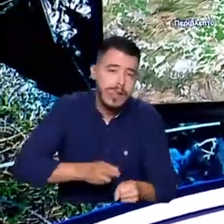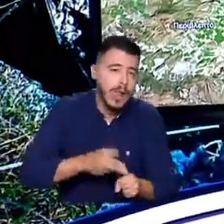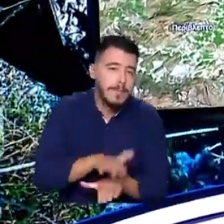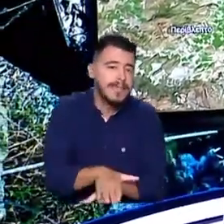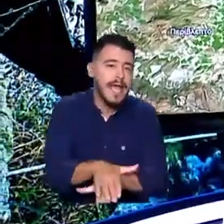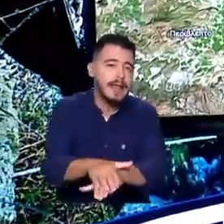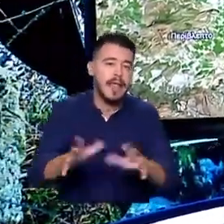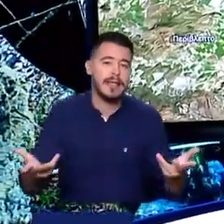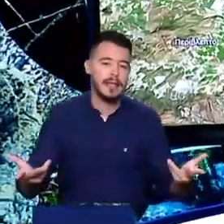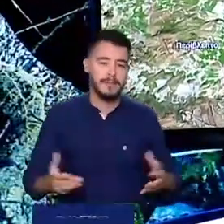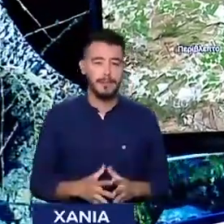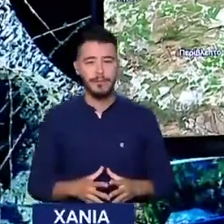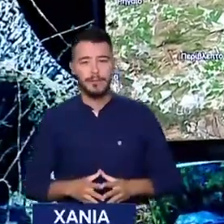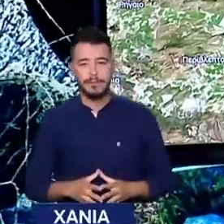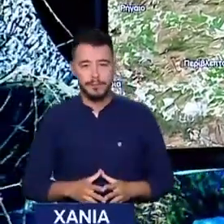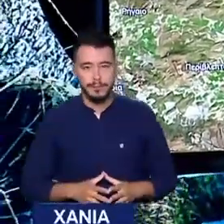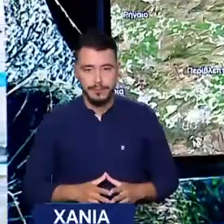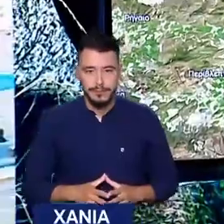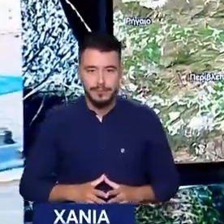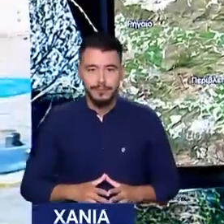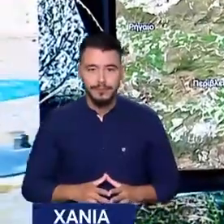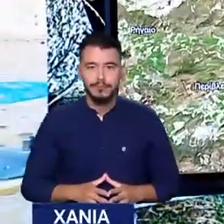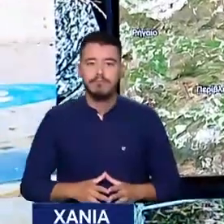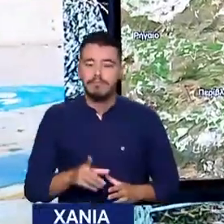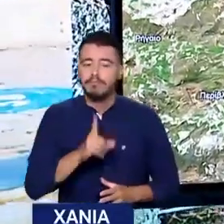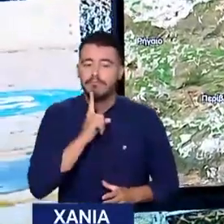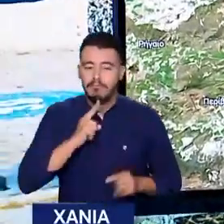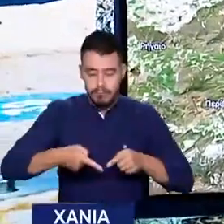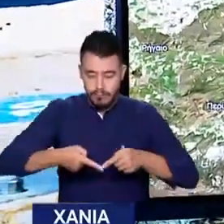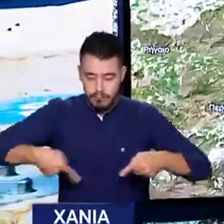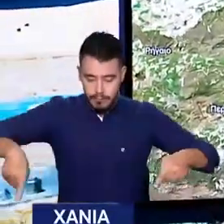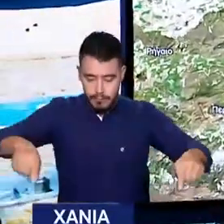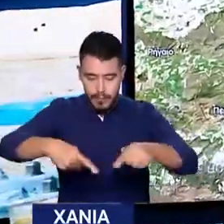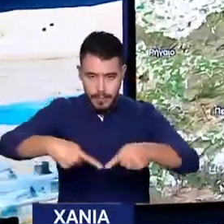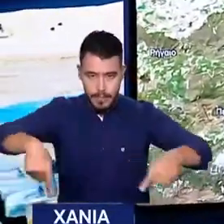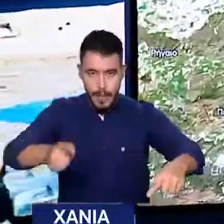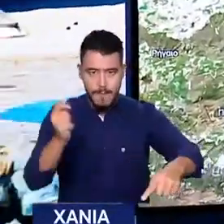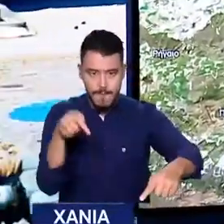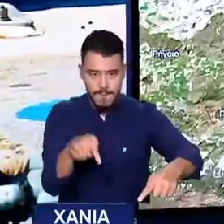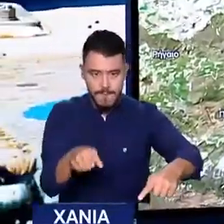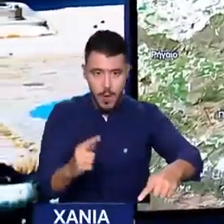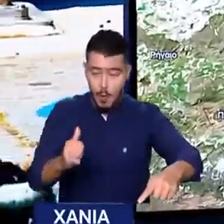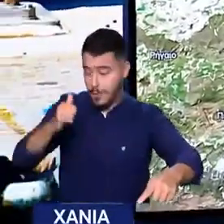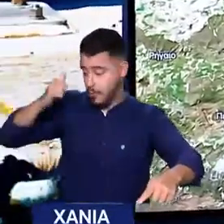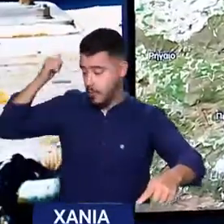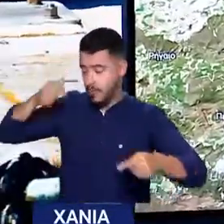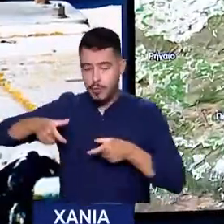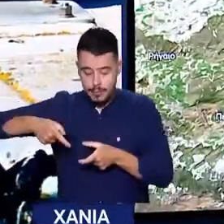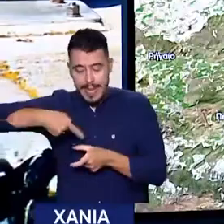Βόλου. Εδώ είναι η Κάρλα. Μιλάμε για τις περιοχές μαζί με το πηλίο που επλήγησαν από τον Ντάνιελ.